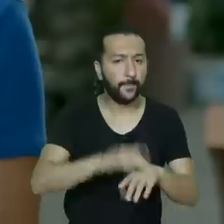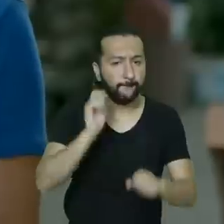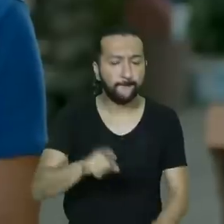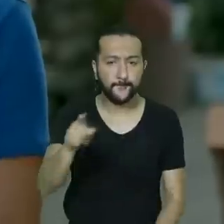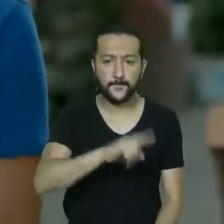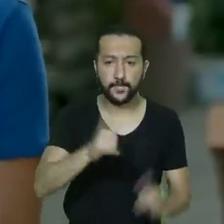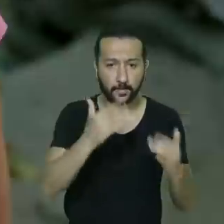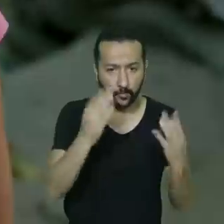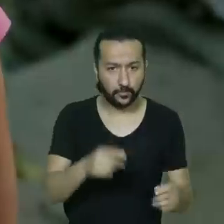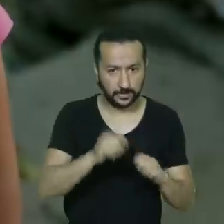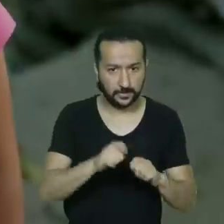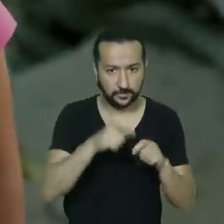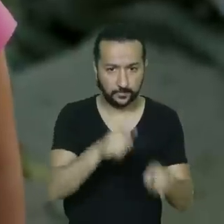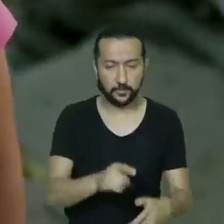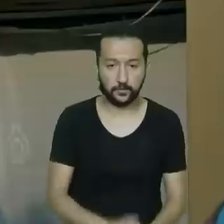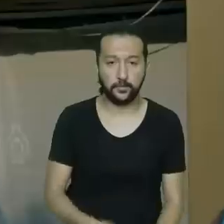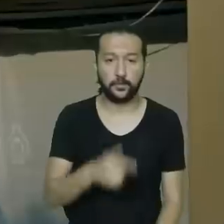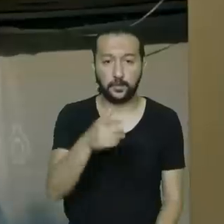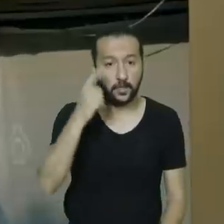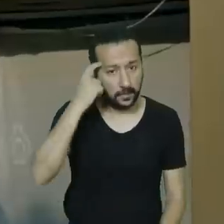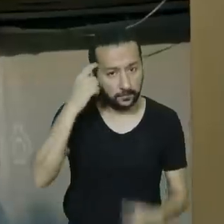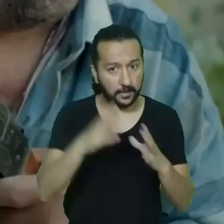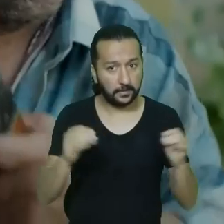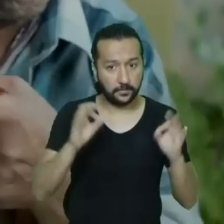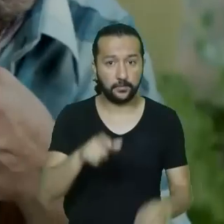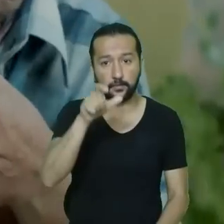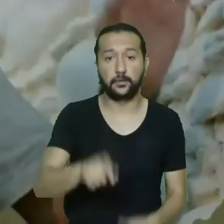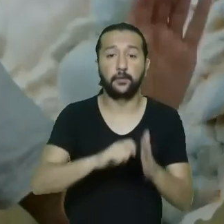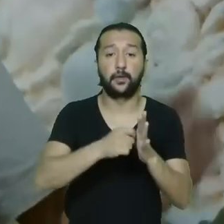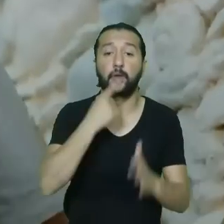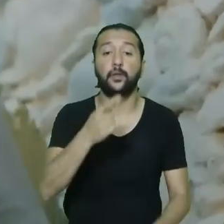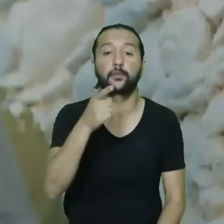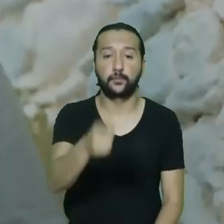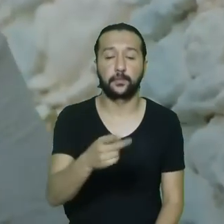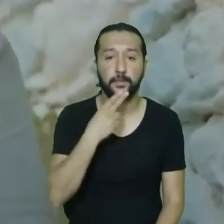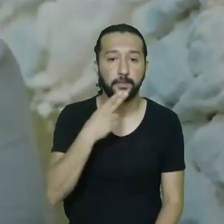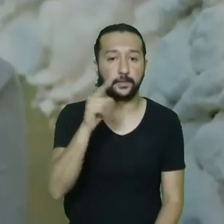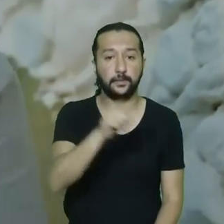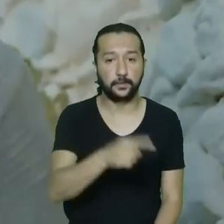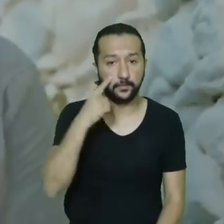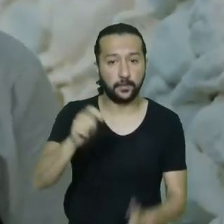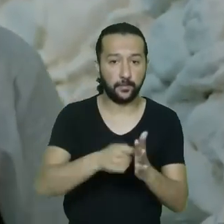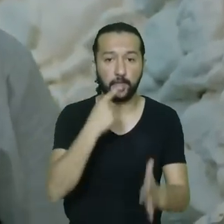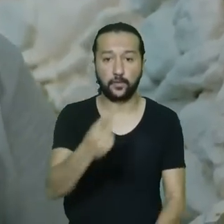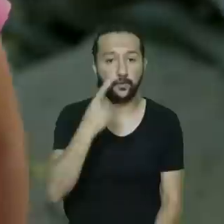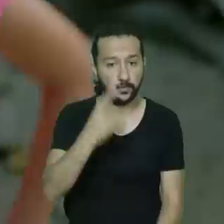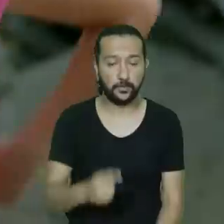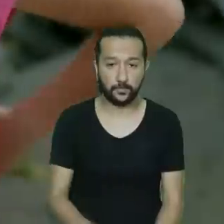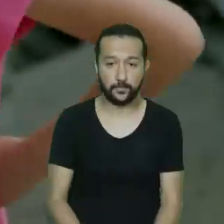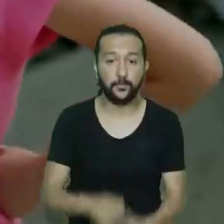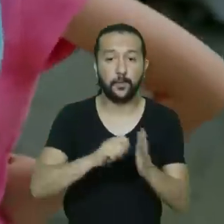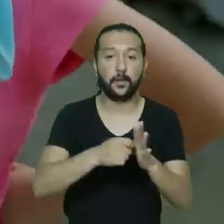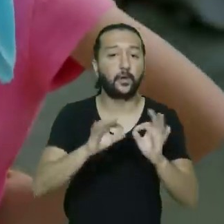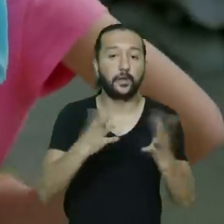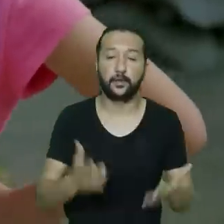siz? Şakası olur mu bunun hiç? Adamın zaten aklı başında değil. Parola dedim. Kızla, bak parolayı söyleyiverin bakayım ha.